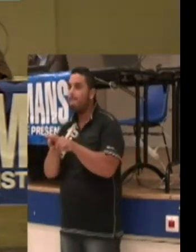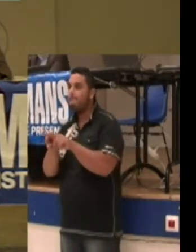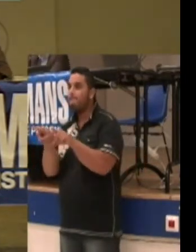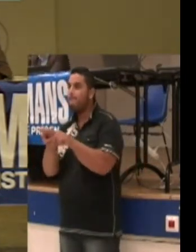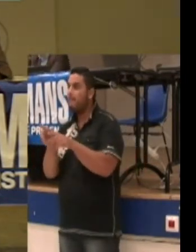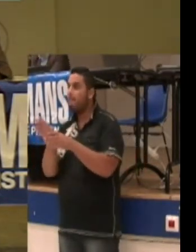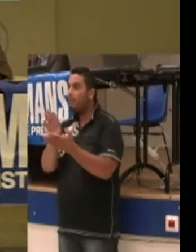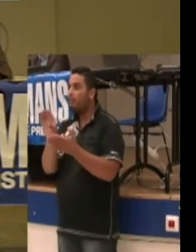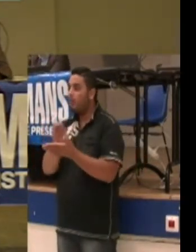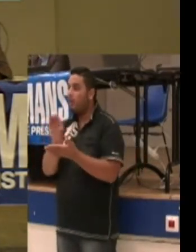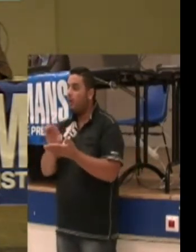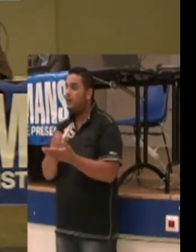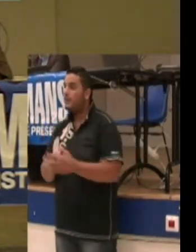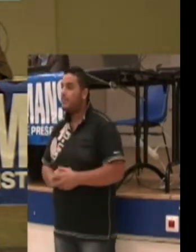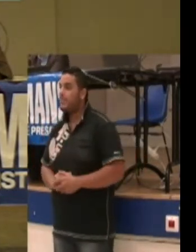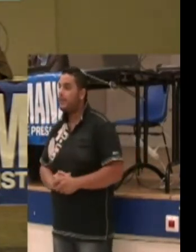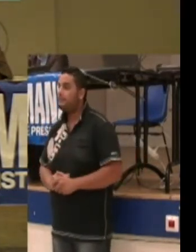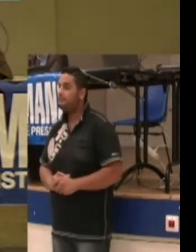Ok.